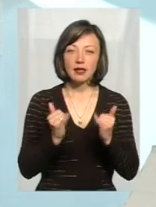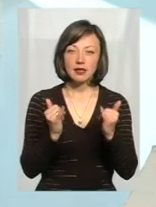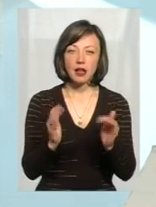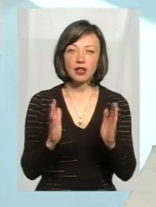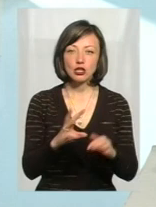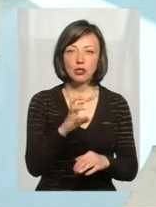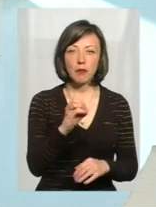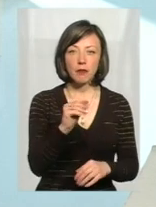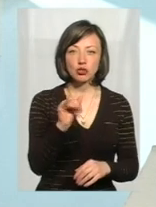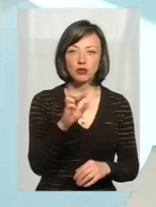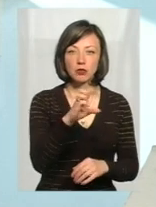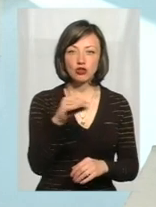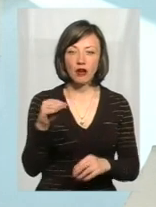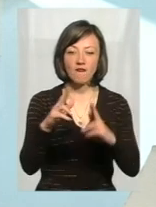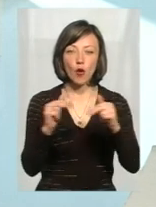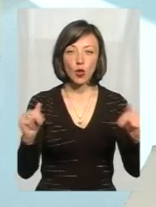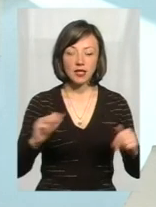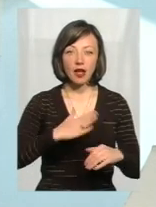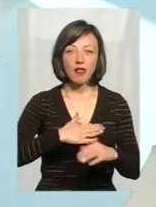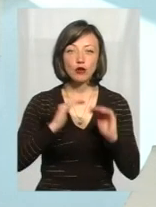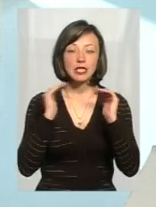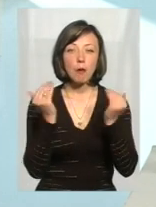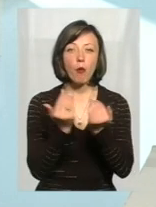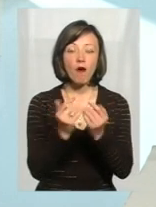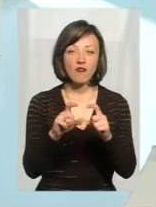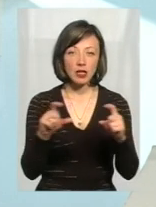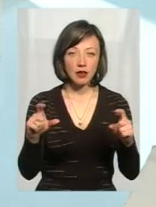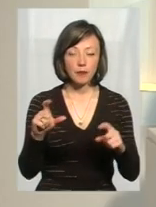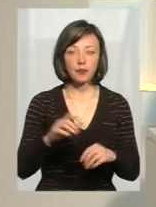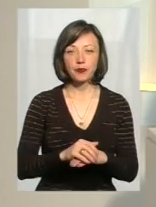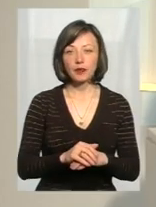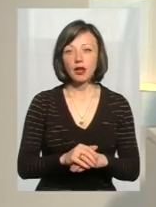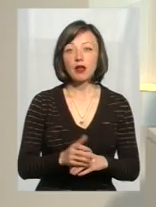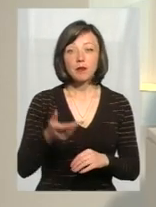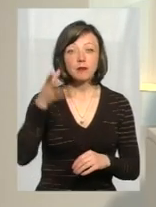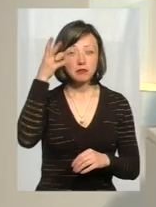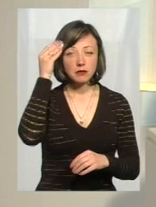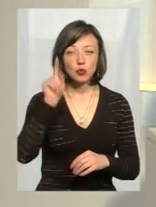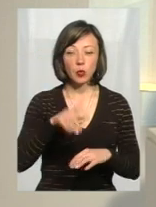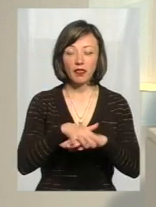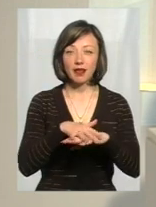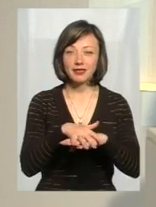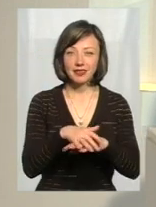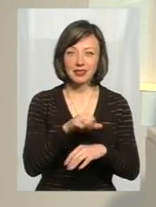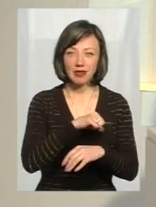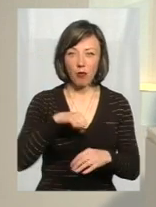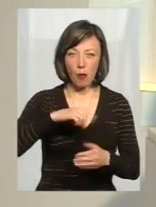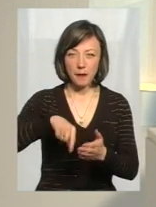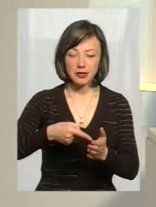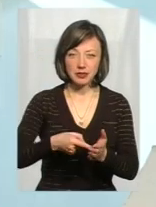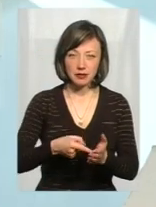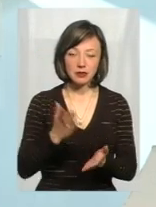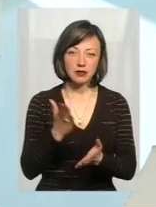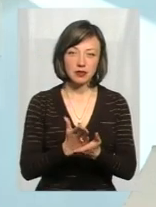тільки Меджибіжської фортеці самої, для нашого заповідника. Враховуючи те, що населення самого містечка